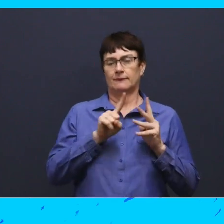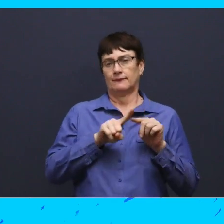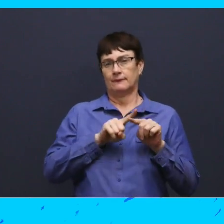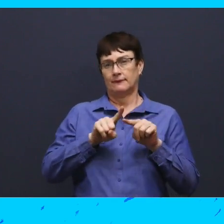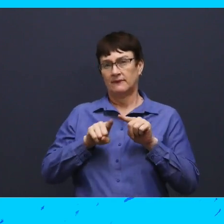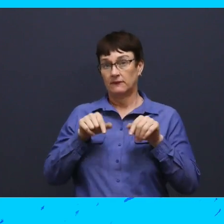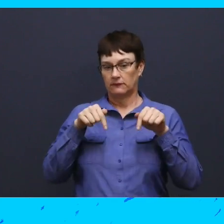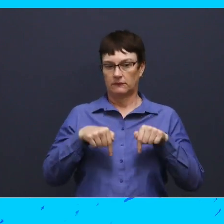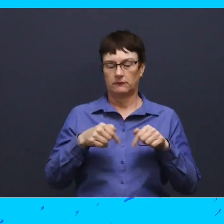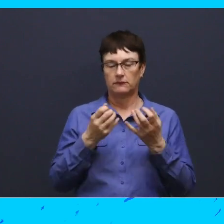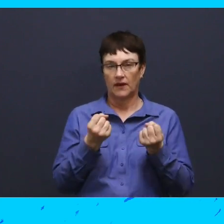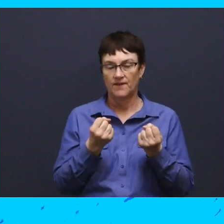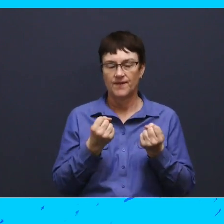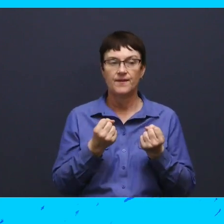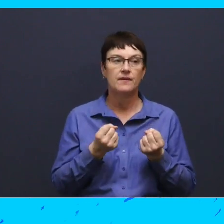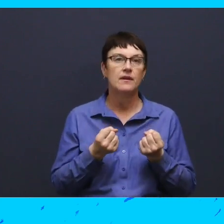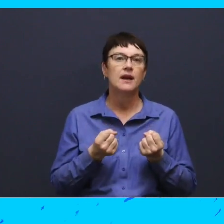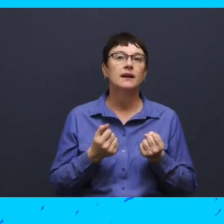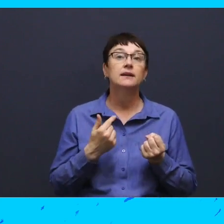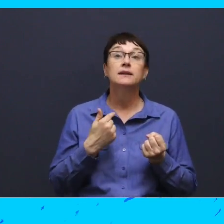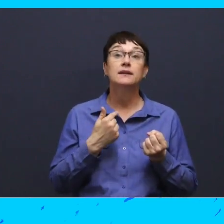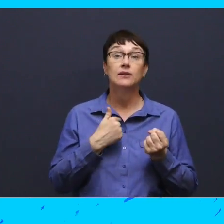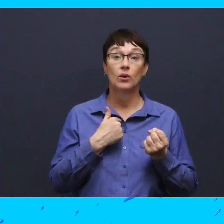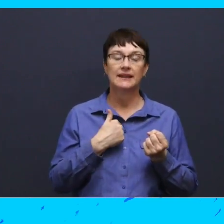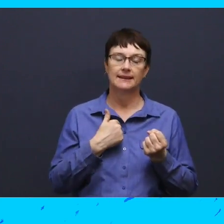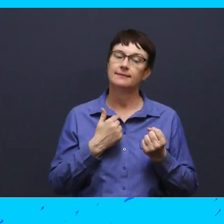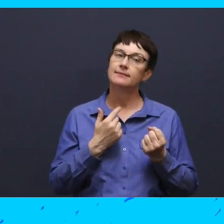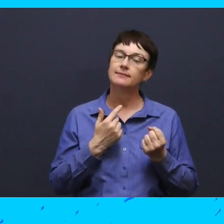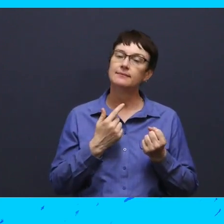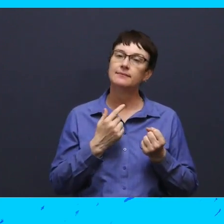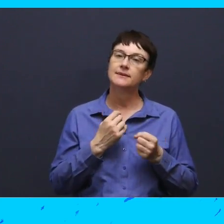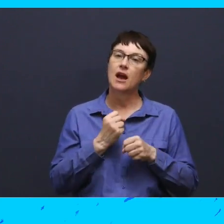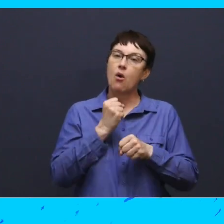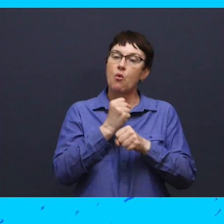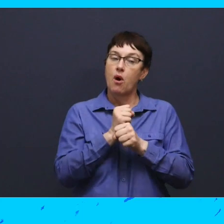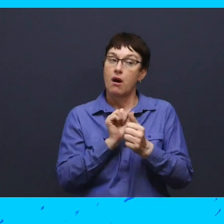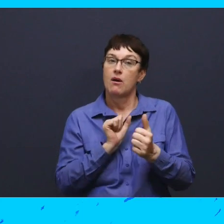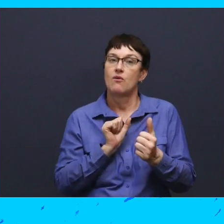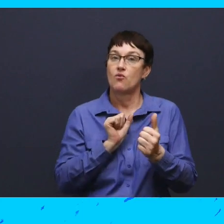musulmans, donc nous essayons de